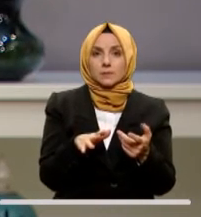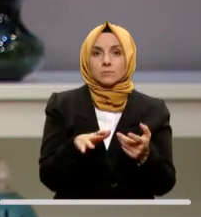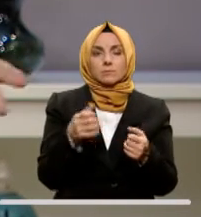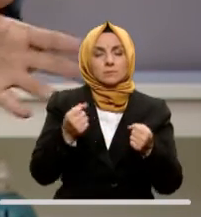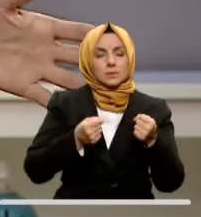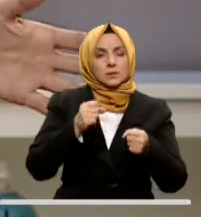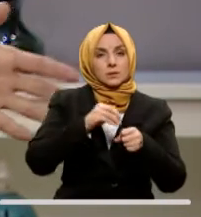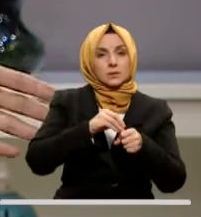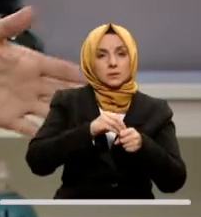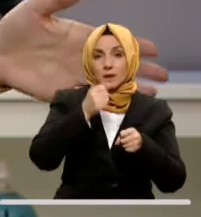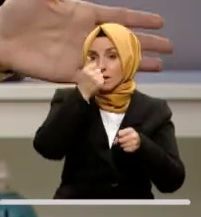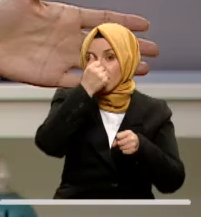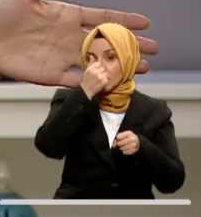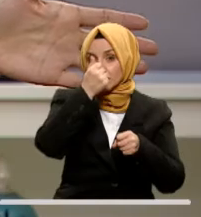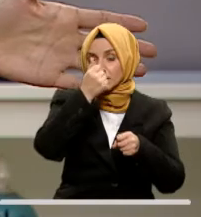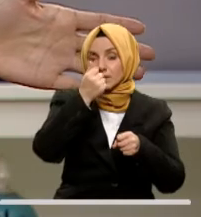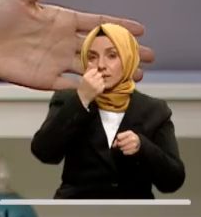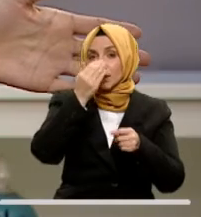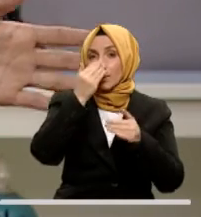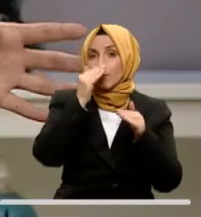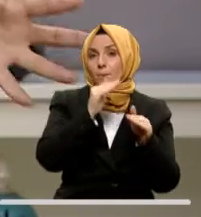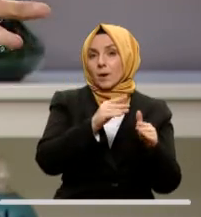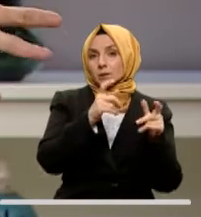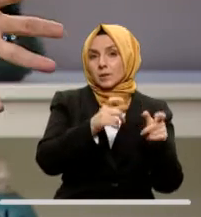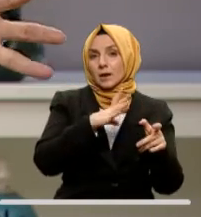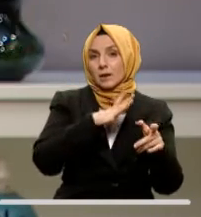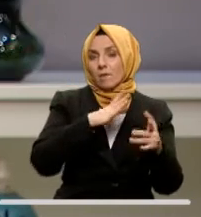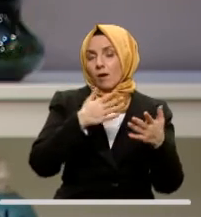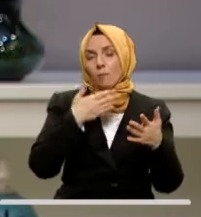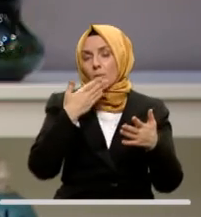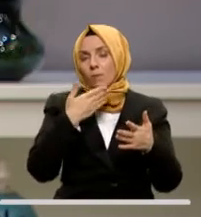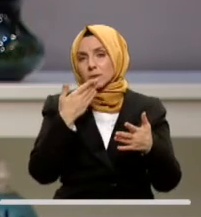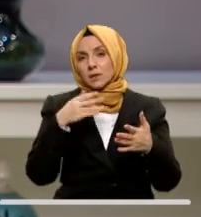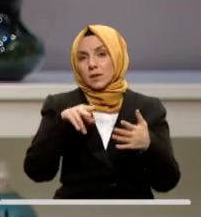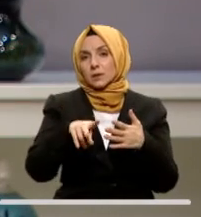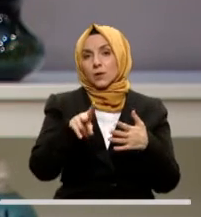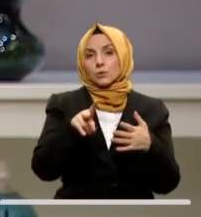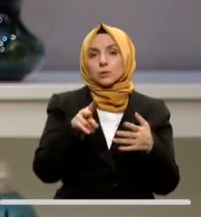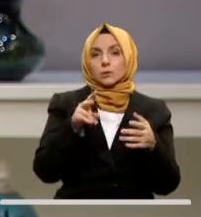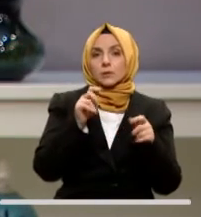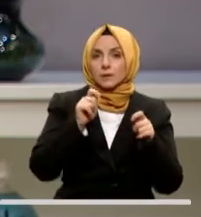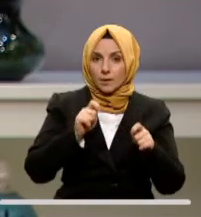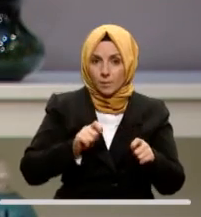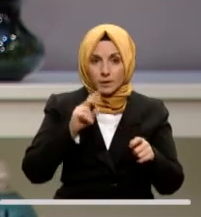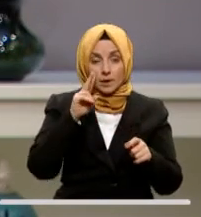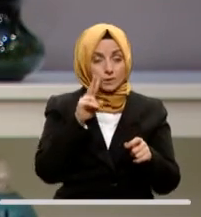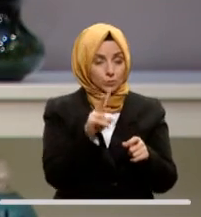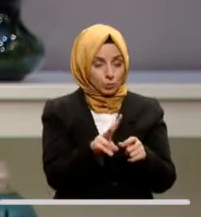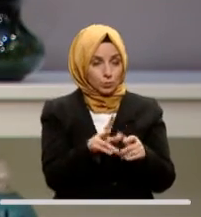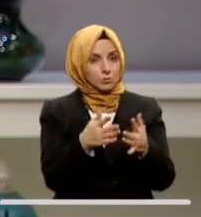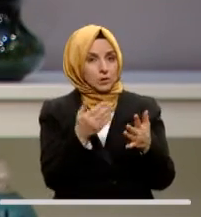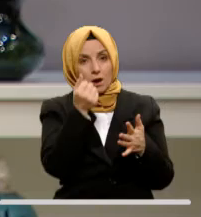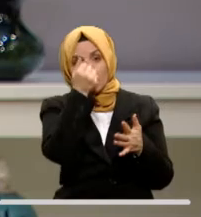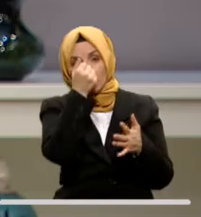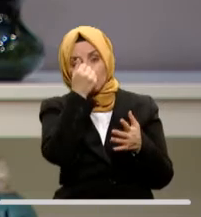öyle Mesela bir yolculuk yaparken bir yerden bir yere giderken mesela görüyorsunuz mesaj bir girip kan bağışı versem özellikler daha önce verdiyseniz